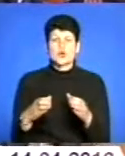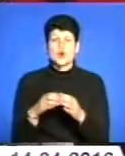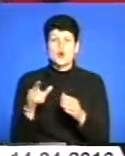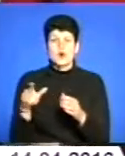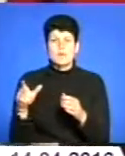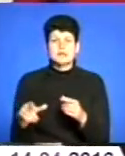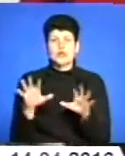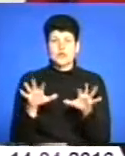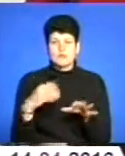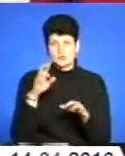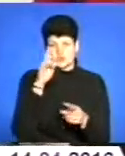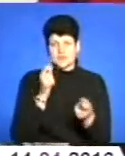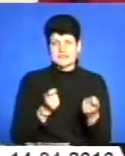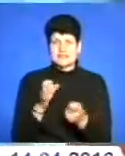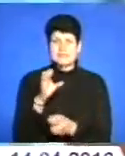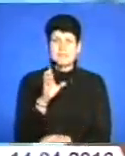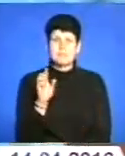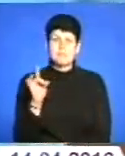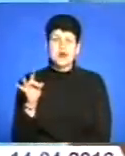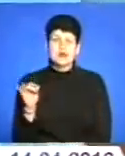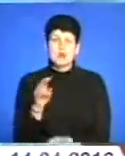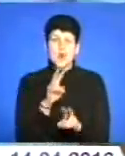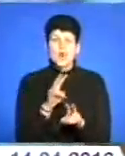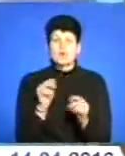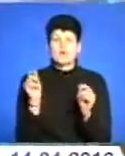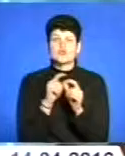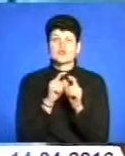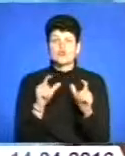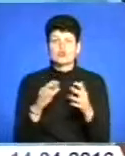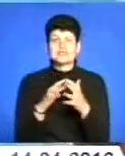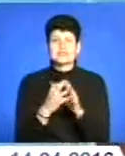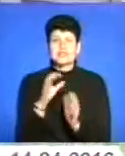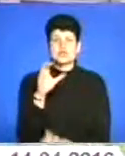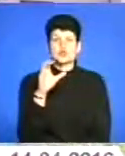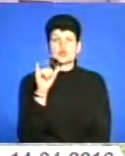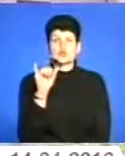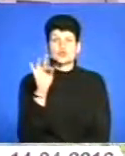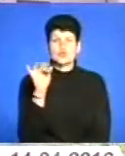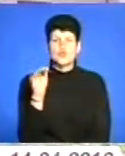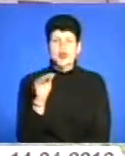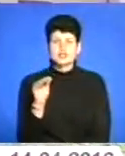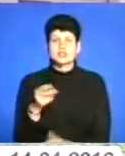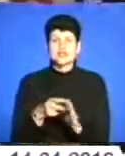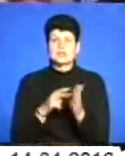голова облдержадміністрації Степан Барна оглянув школу в селі Сураж, де планують